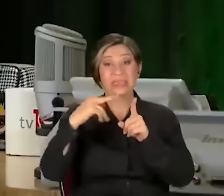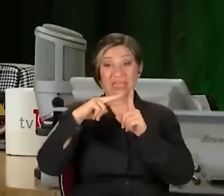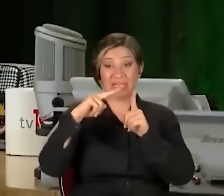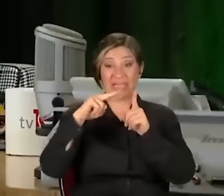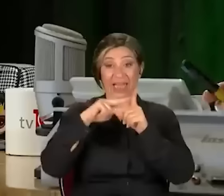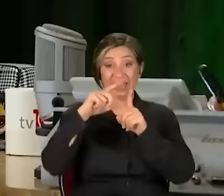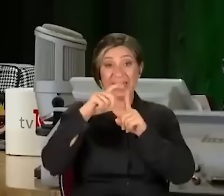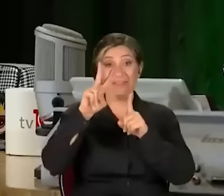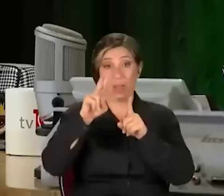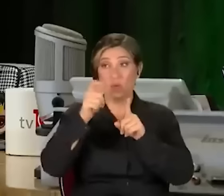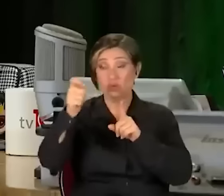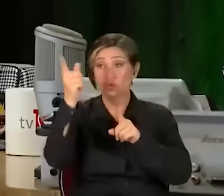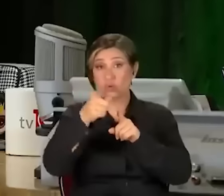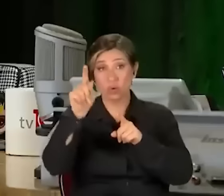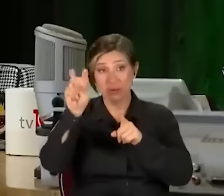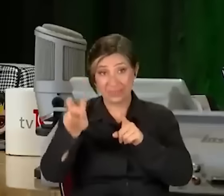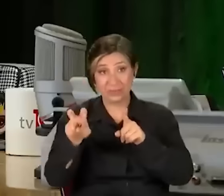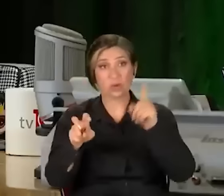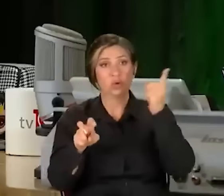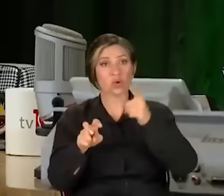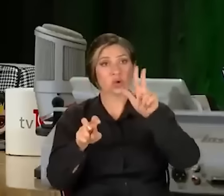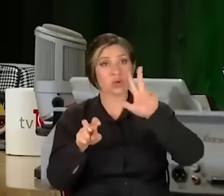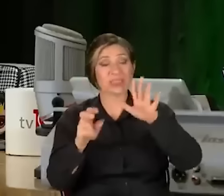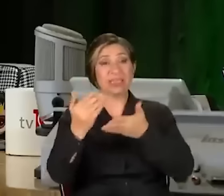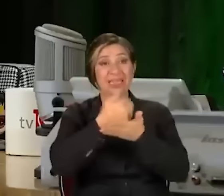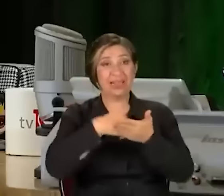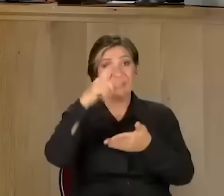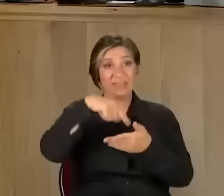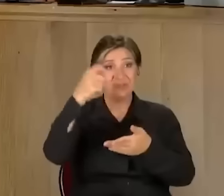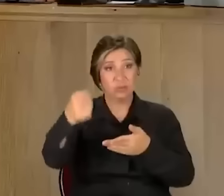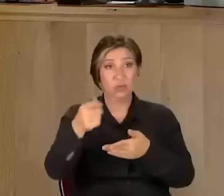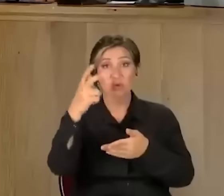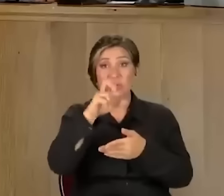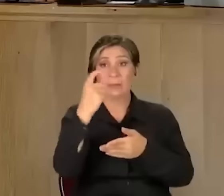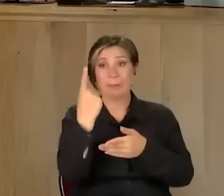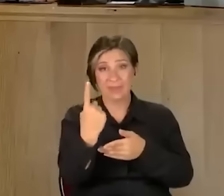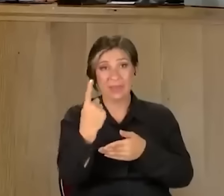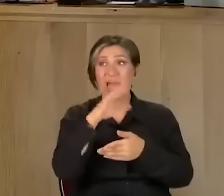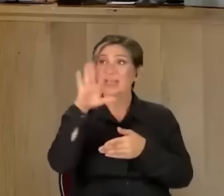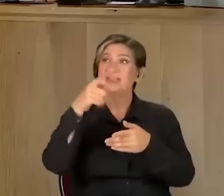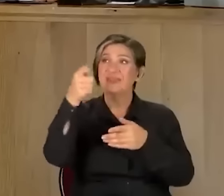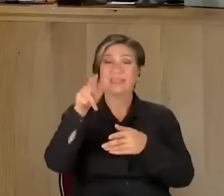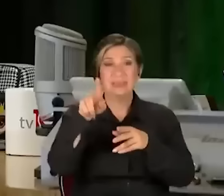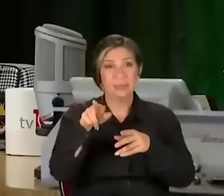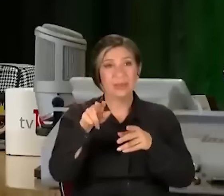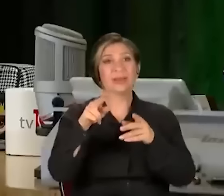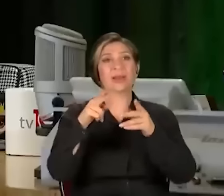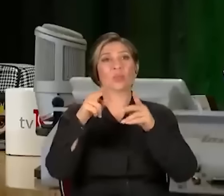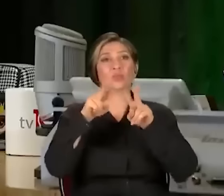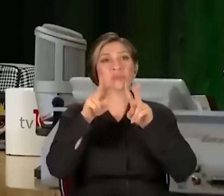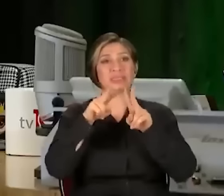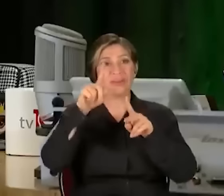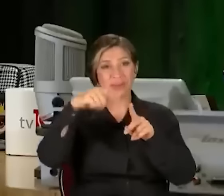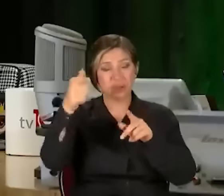ödüyoruz. %18 daha gitti. %35 gelir vergisi veriyoruz. 3 ayda bir normal herkesin verdiği gibi muhtasarımızı